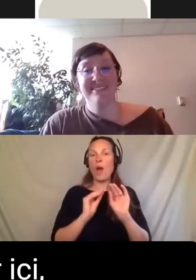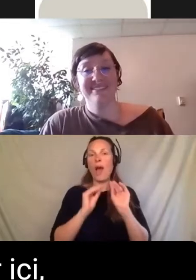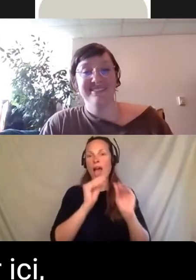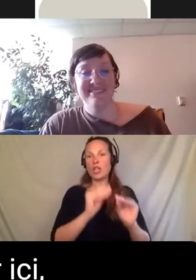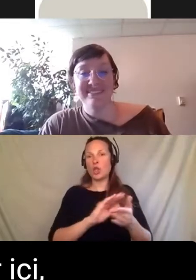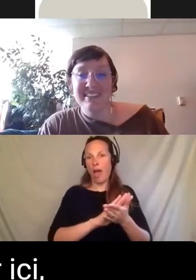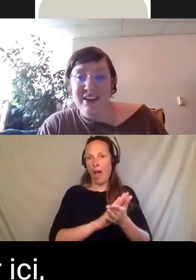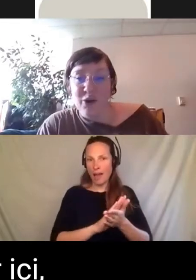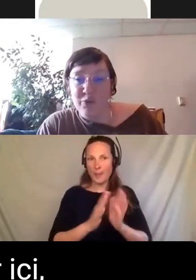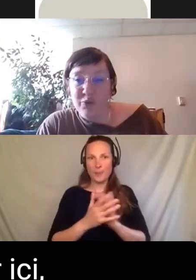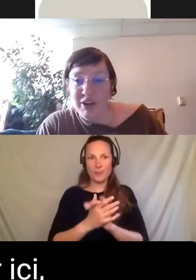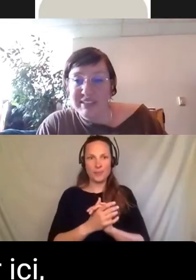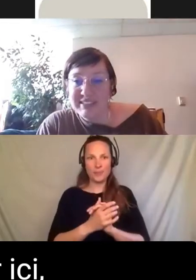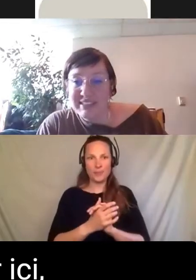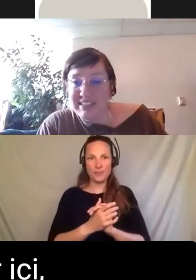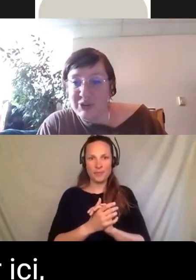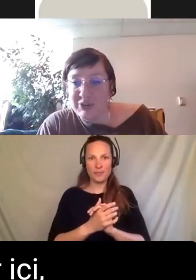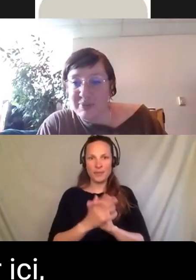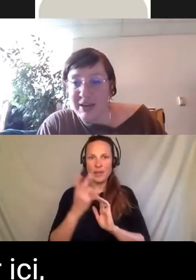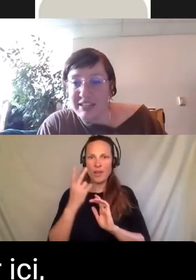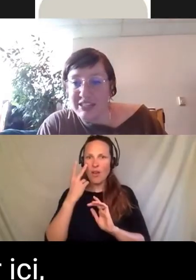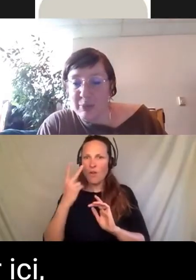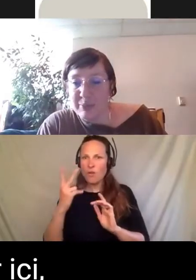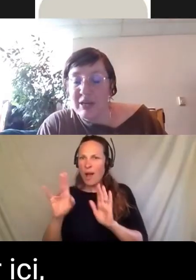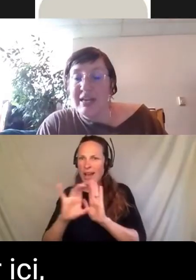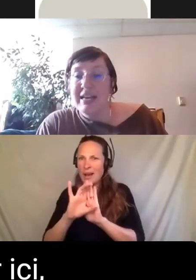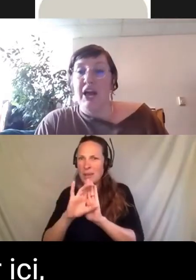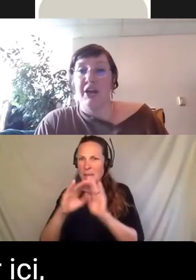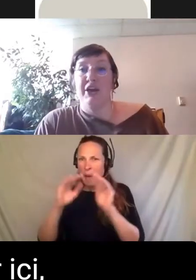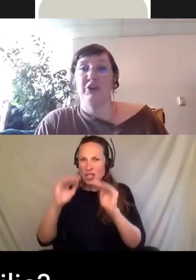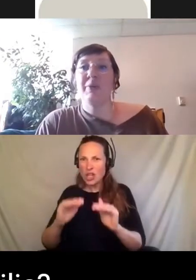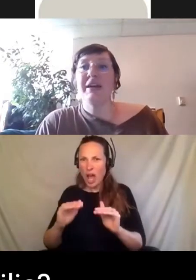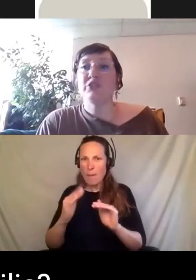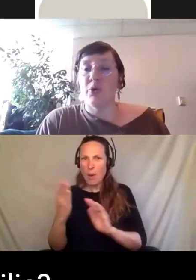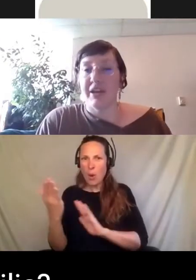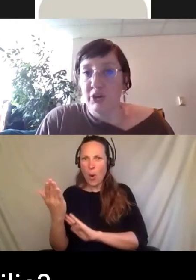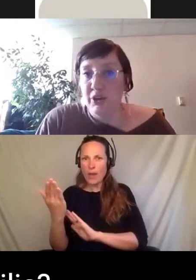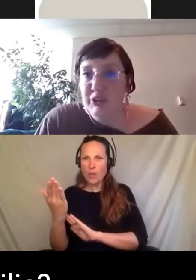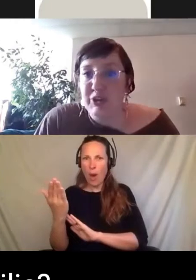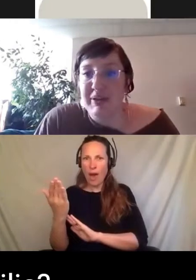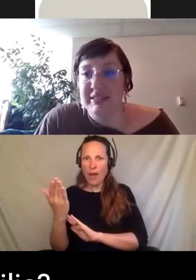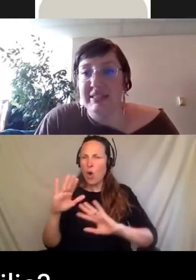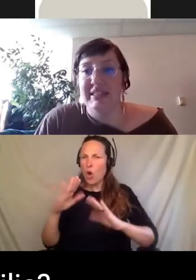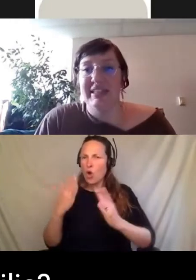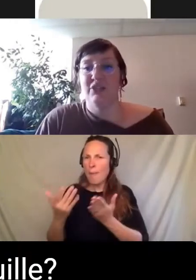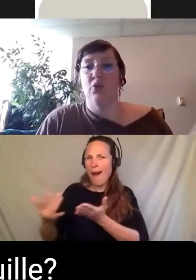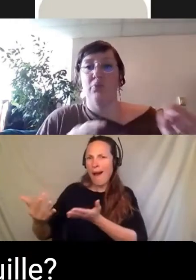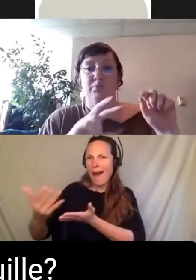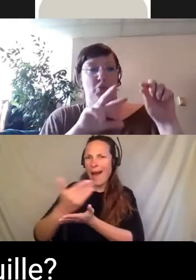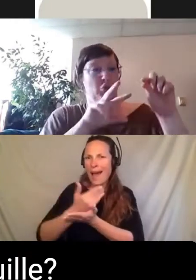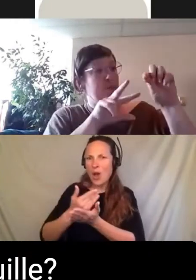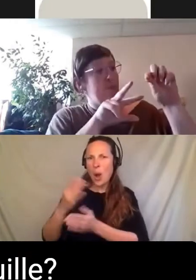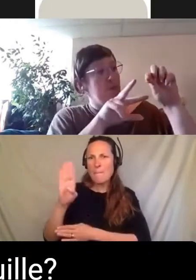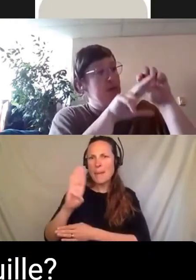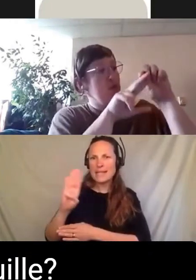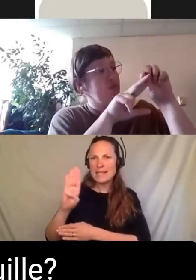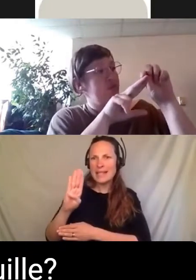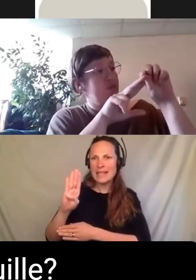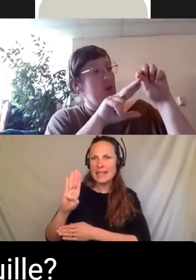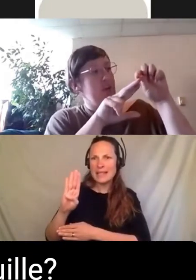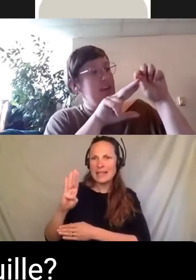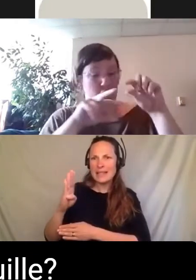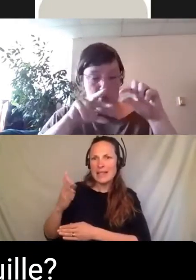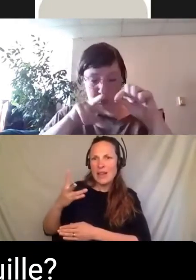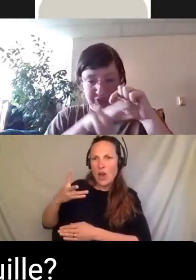récoltez, on va voir ici, j'ai une image en bas. Comment est-ce qu'on récolte le basilic? Est-ce qu'on coupe le milieu